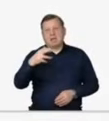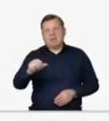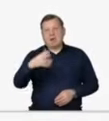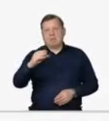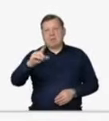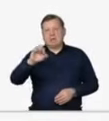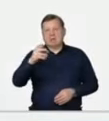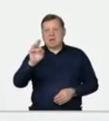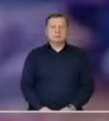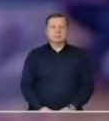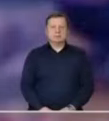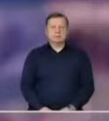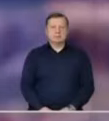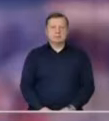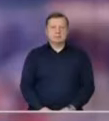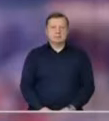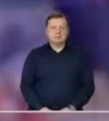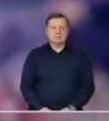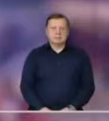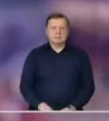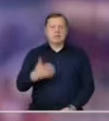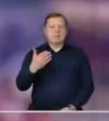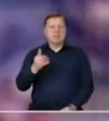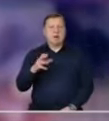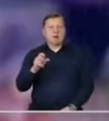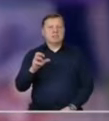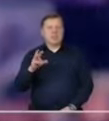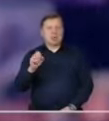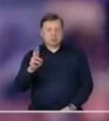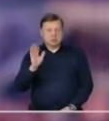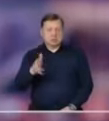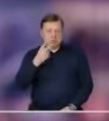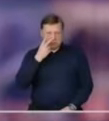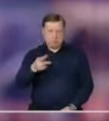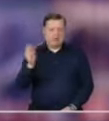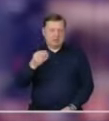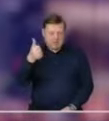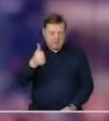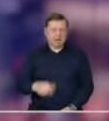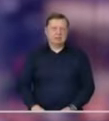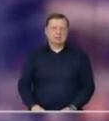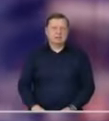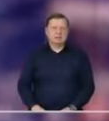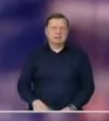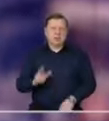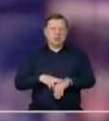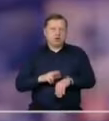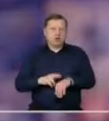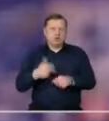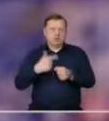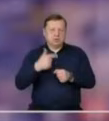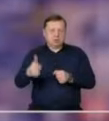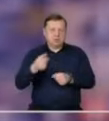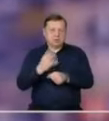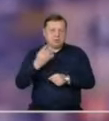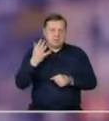mowa, zaczynała karierę w zespole. A z Markiem Sierockim będzie można zobaczyć się dzisiaj jeszcze raz w hitach wszechczasów o godzinie